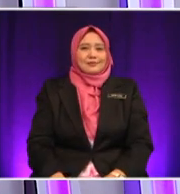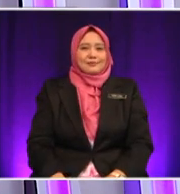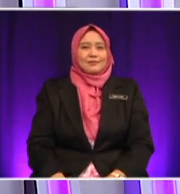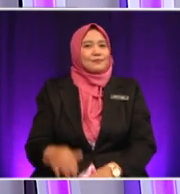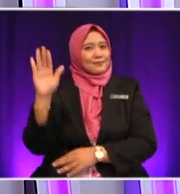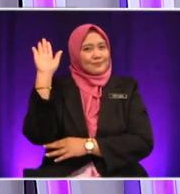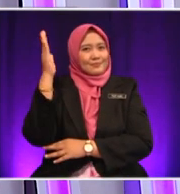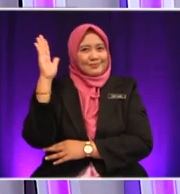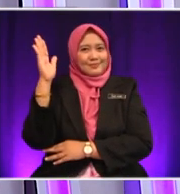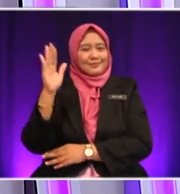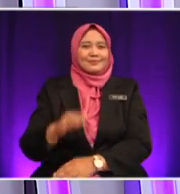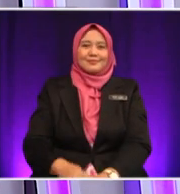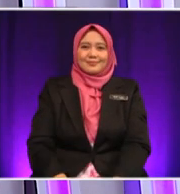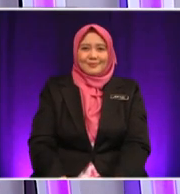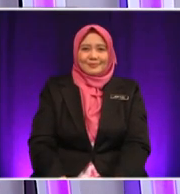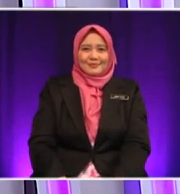semua